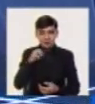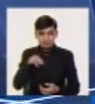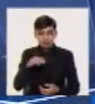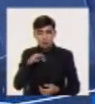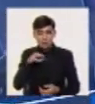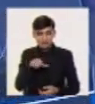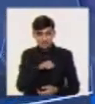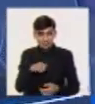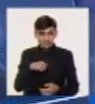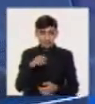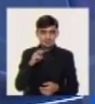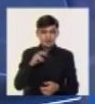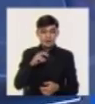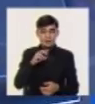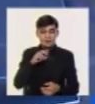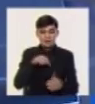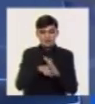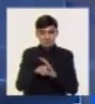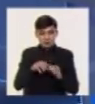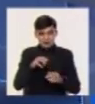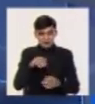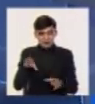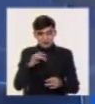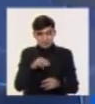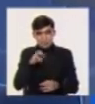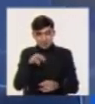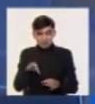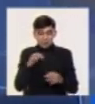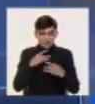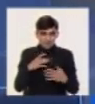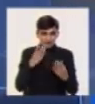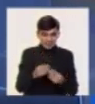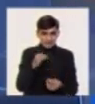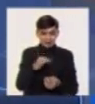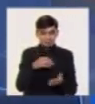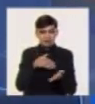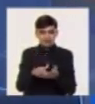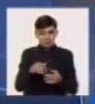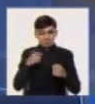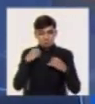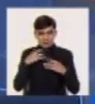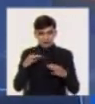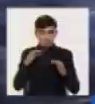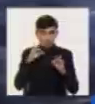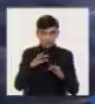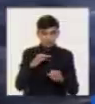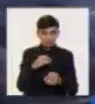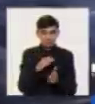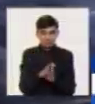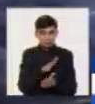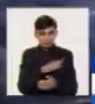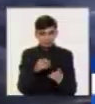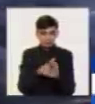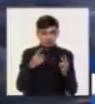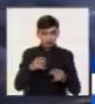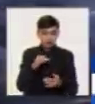өзі Наурыз жеңіс күні сияқты мерекелік шараларды атап өтуден бас тартып, халықты да соған шақырған еді. Пандемия